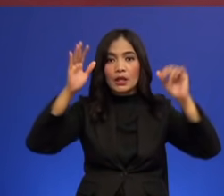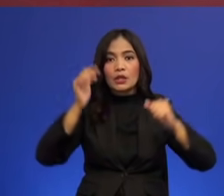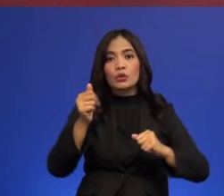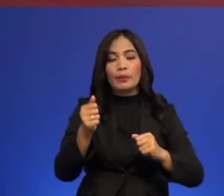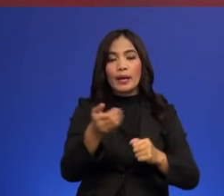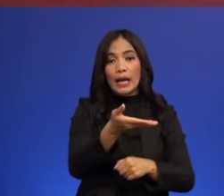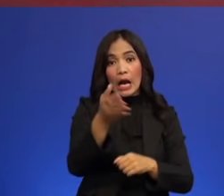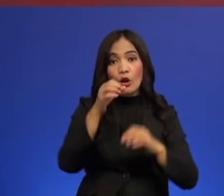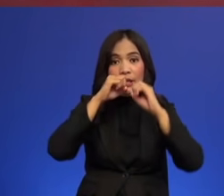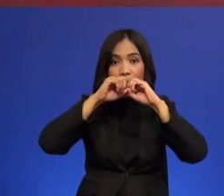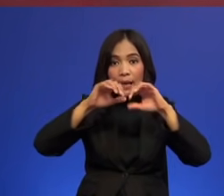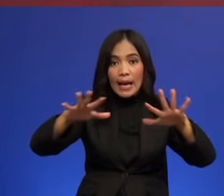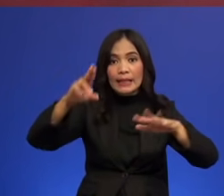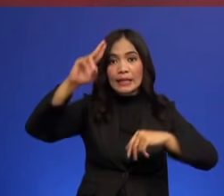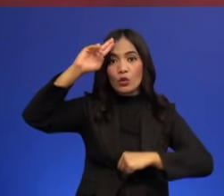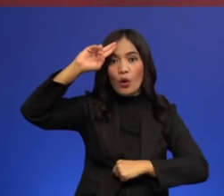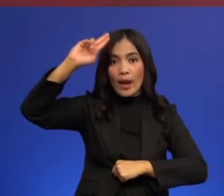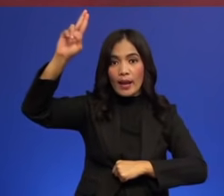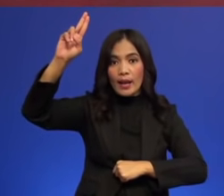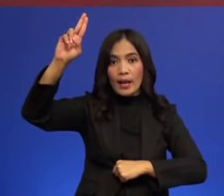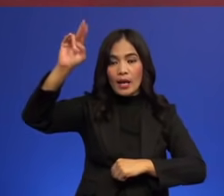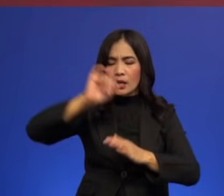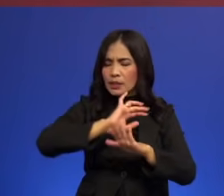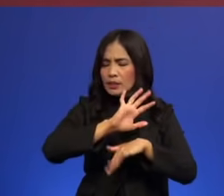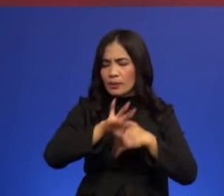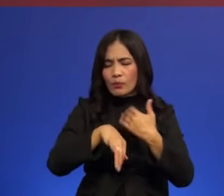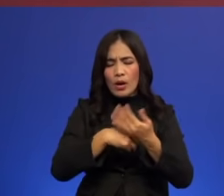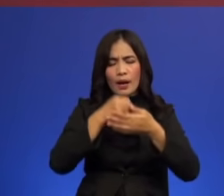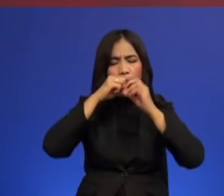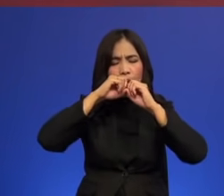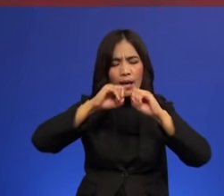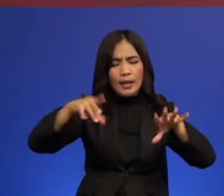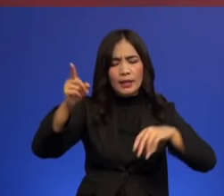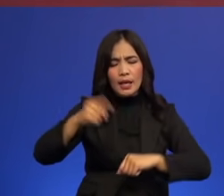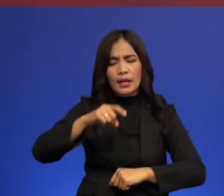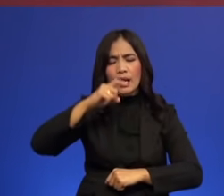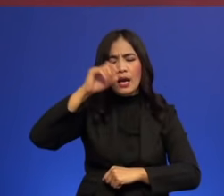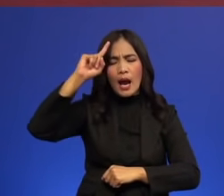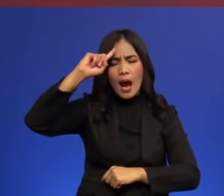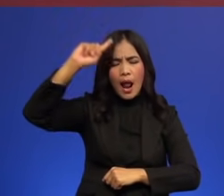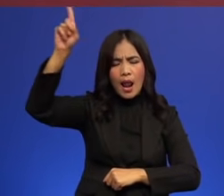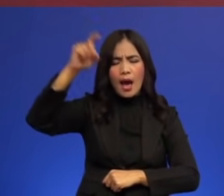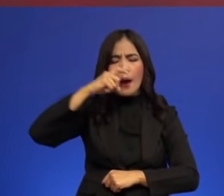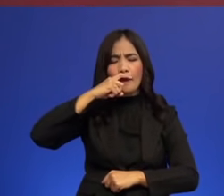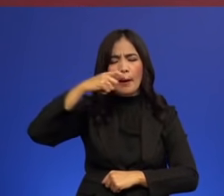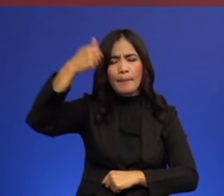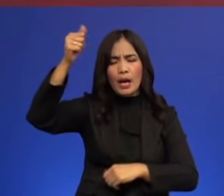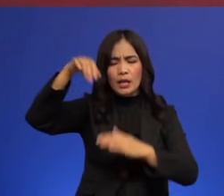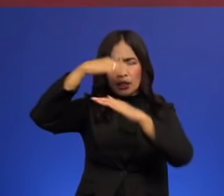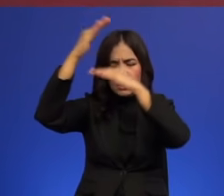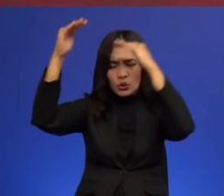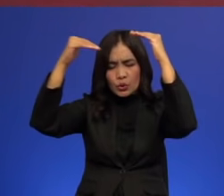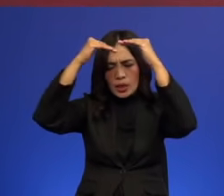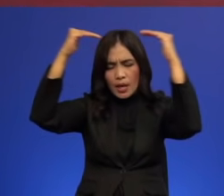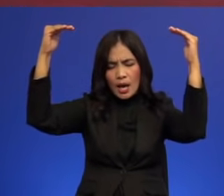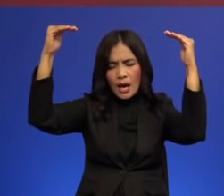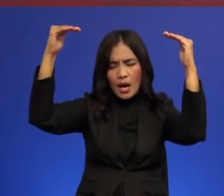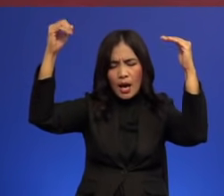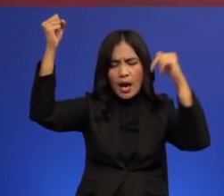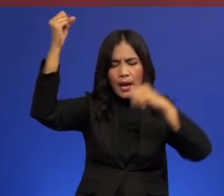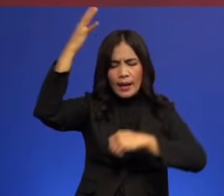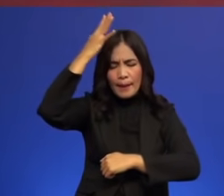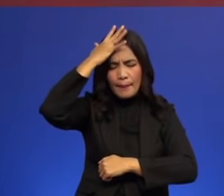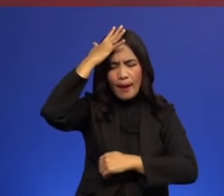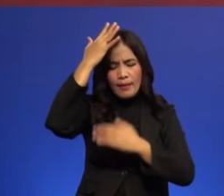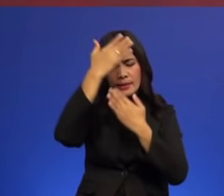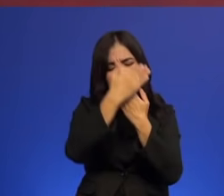engkau diberkati Tuhan. Segala berkat dari Allah Bapa di sorga, rahmat kasih